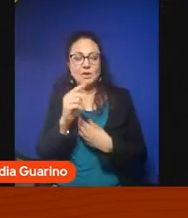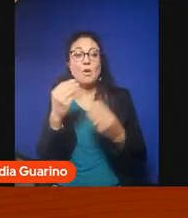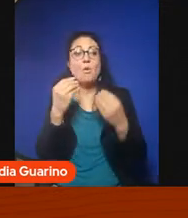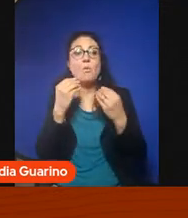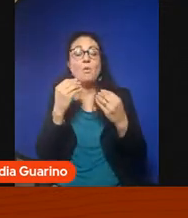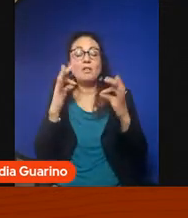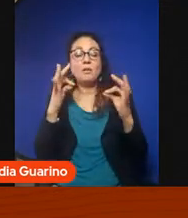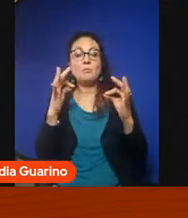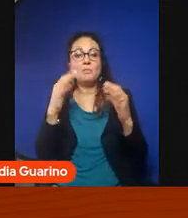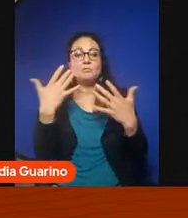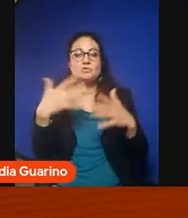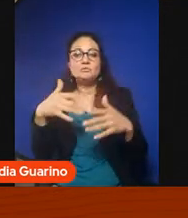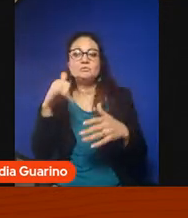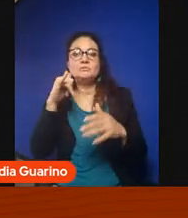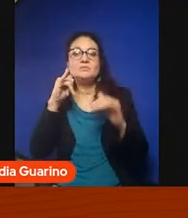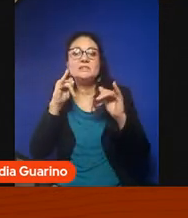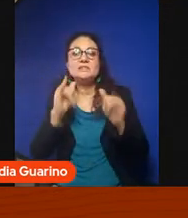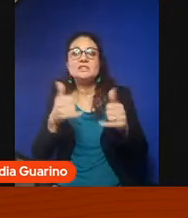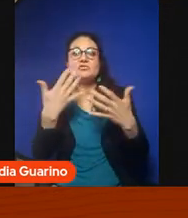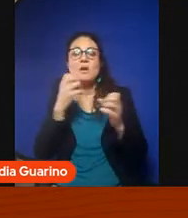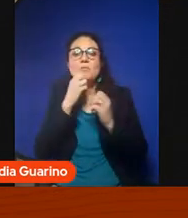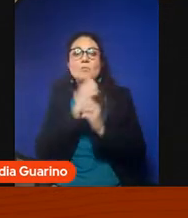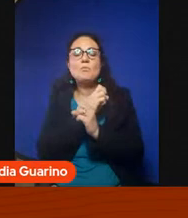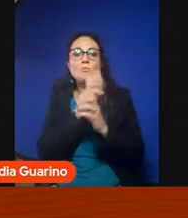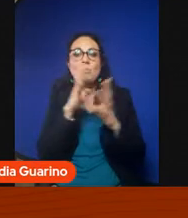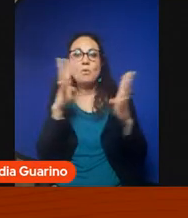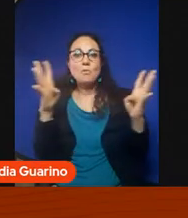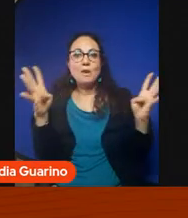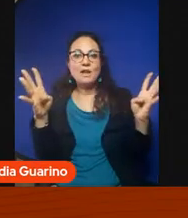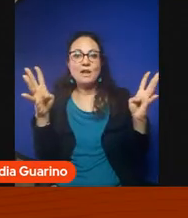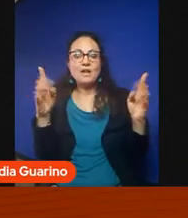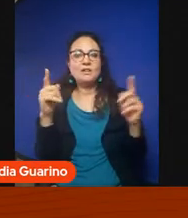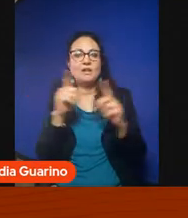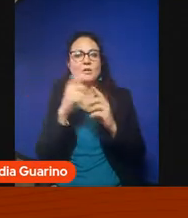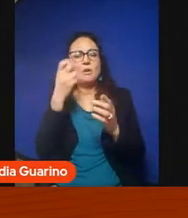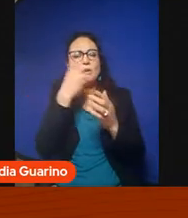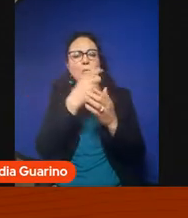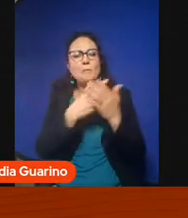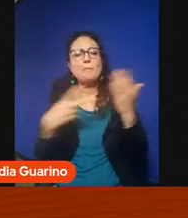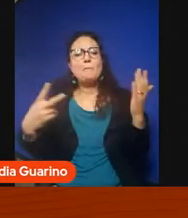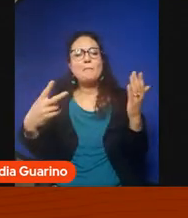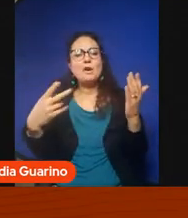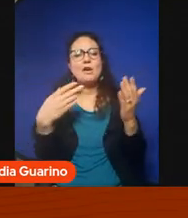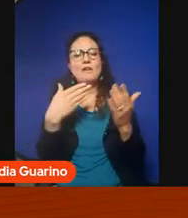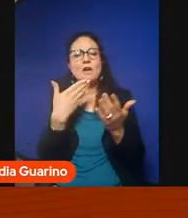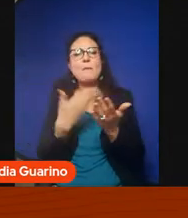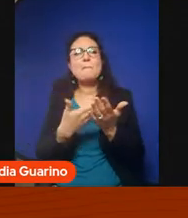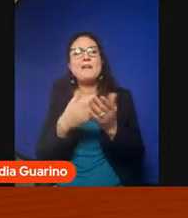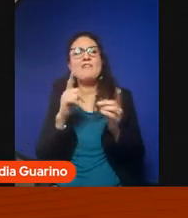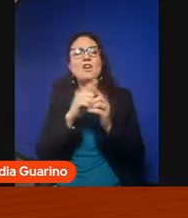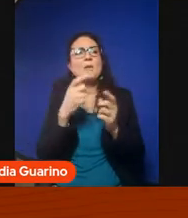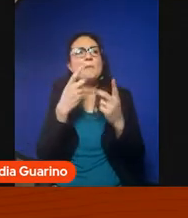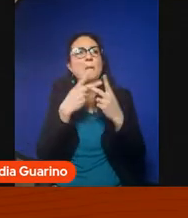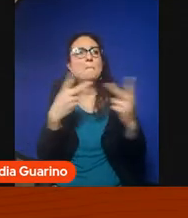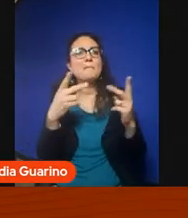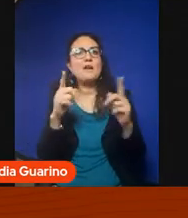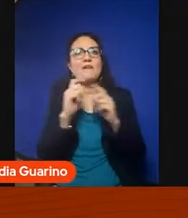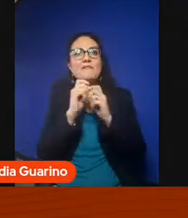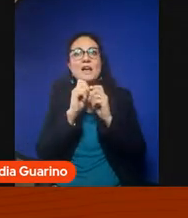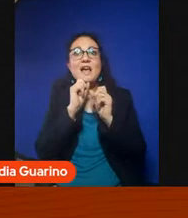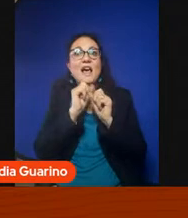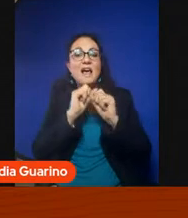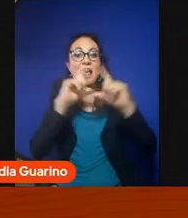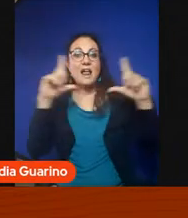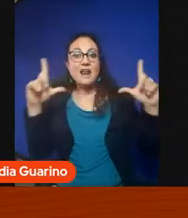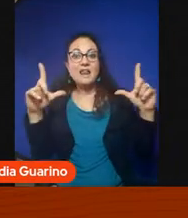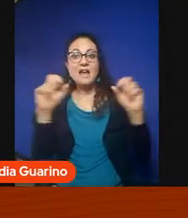fu pubblicata, fu una prova, cioè fu un'allerta di queste strutturalità, di